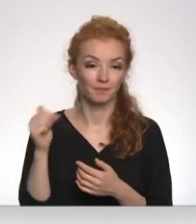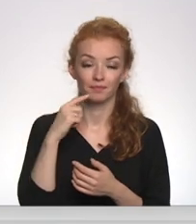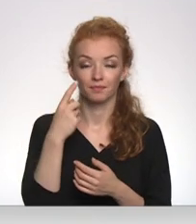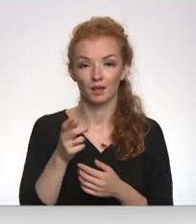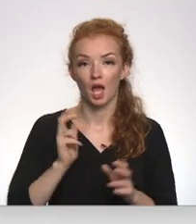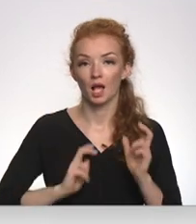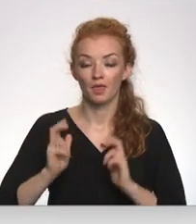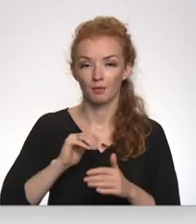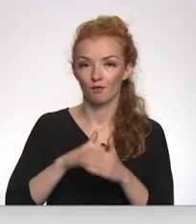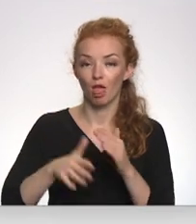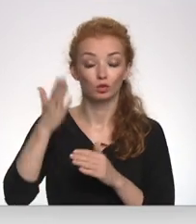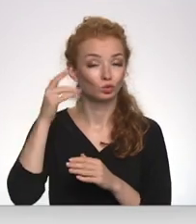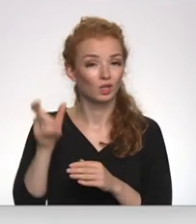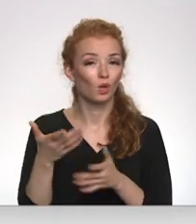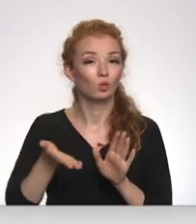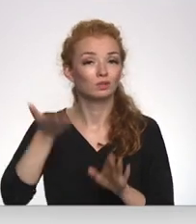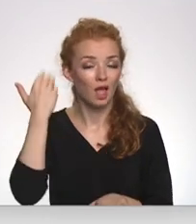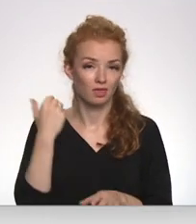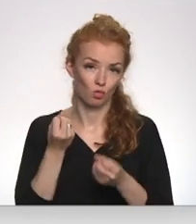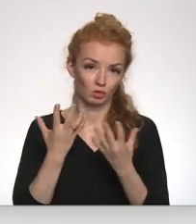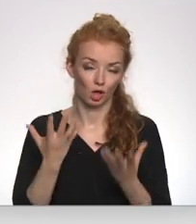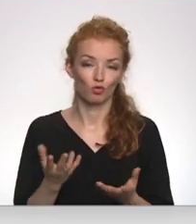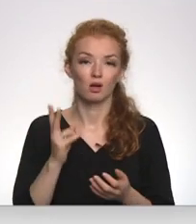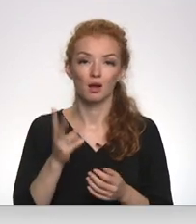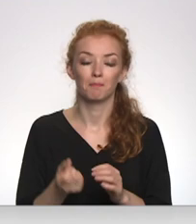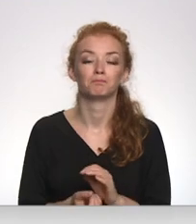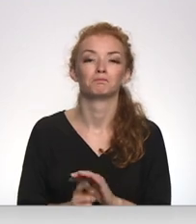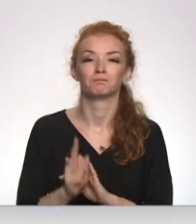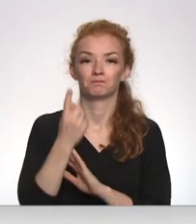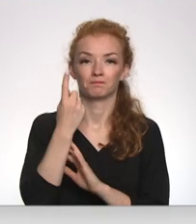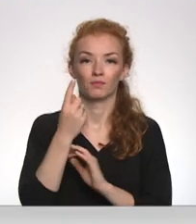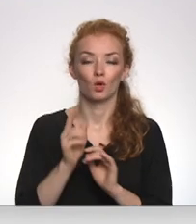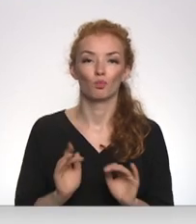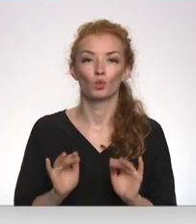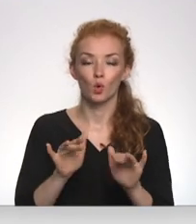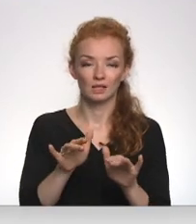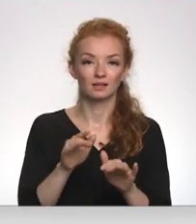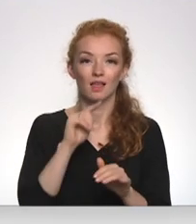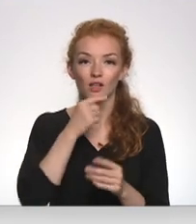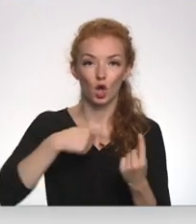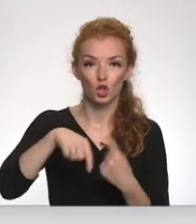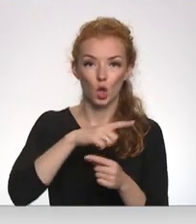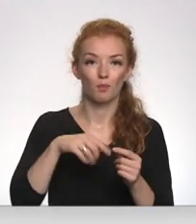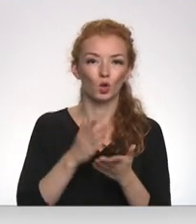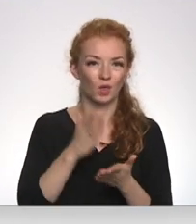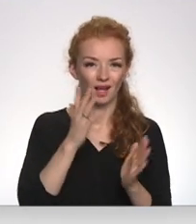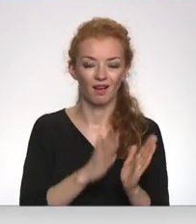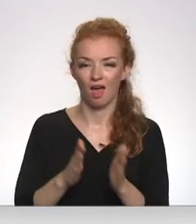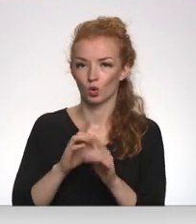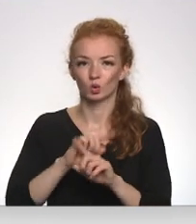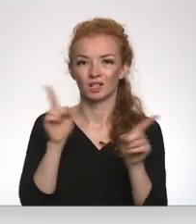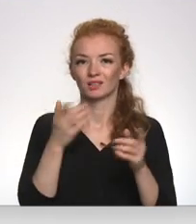akadēmiskie vēsturnieki sen ir noskaidrojuši, ka iestrādes un, teiksim, tie procesi, kas ekonomikā viņi norisinās lēnāk, nav